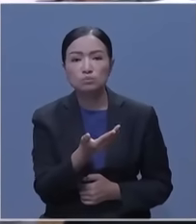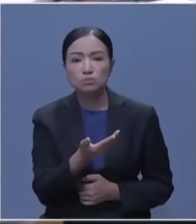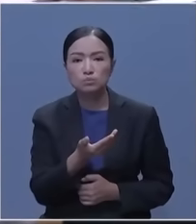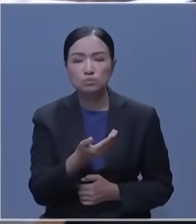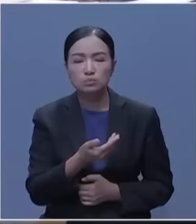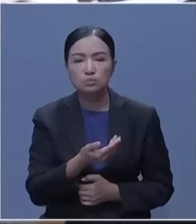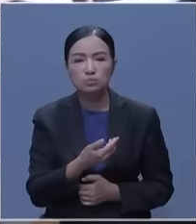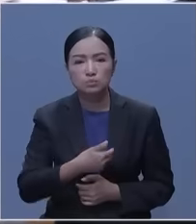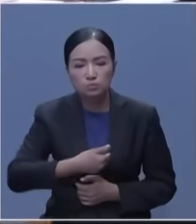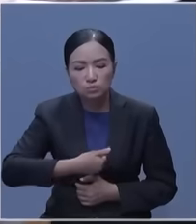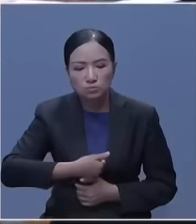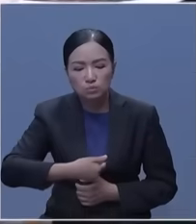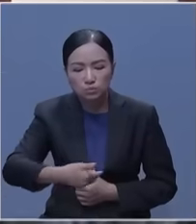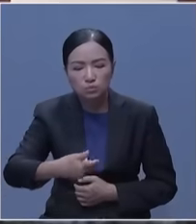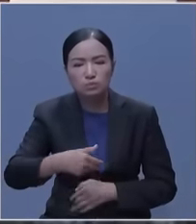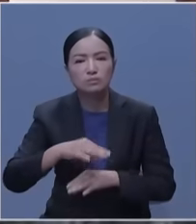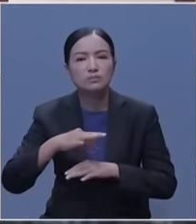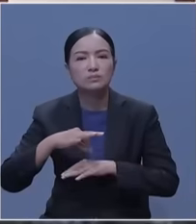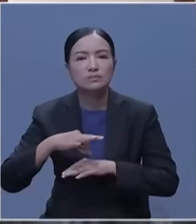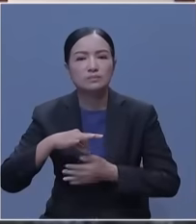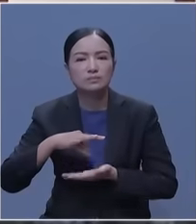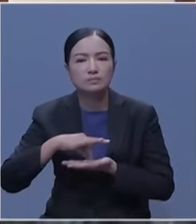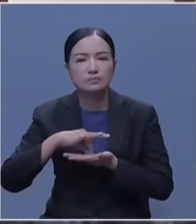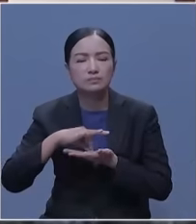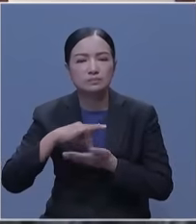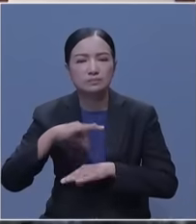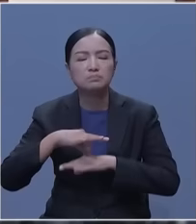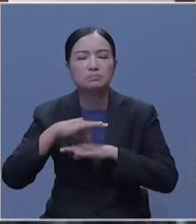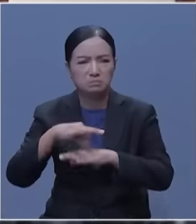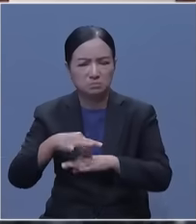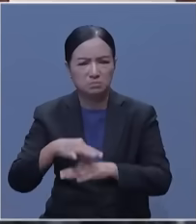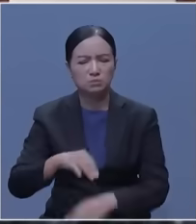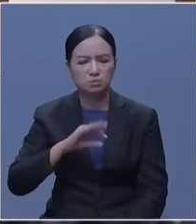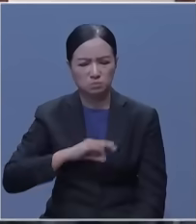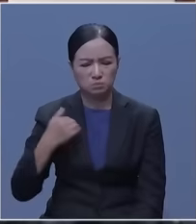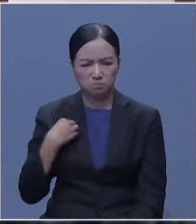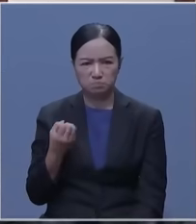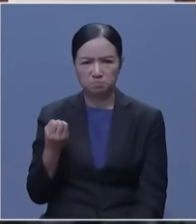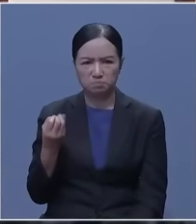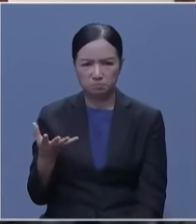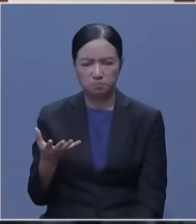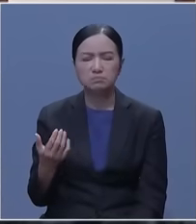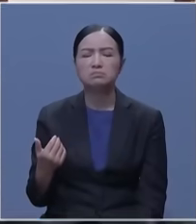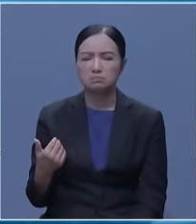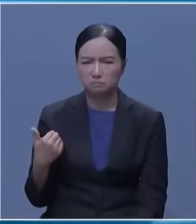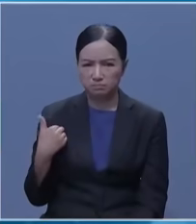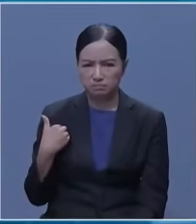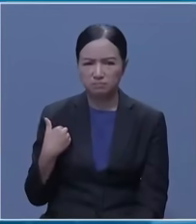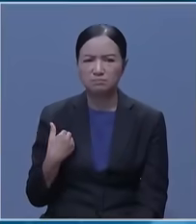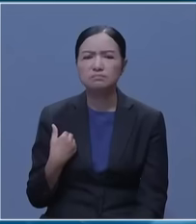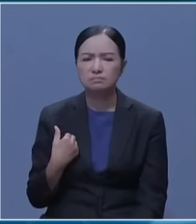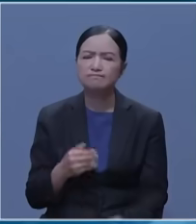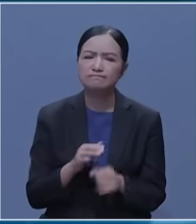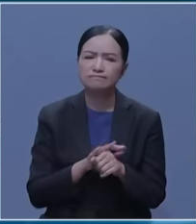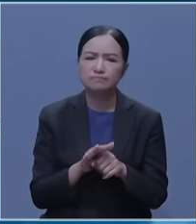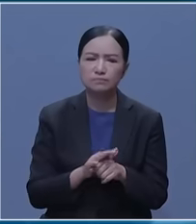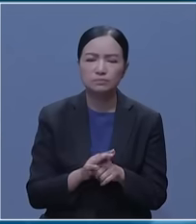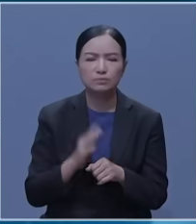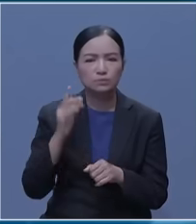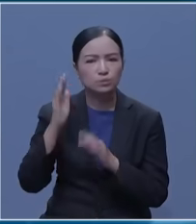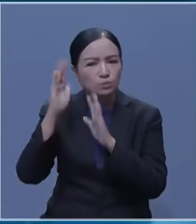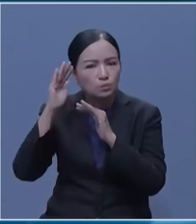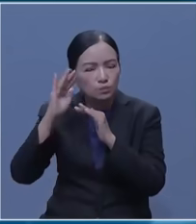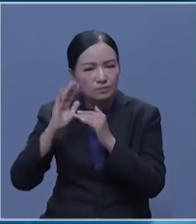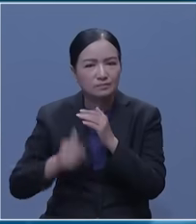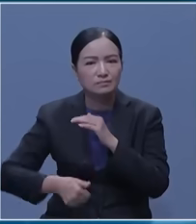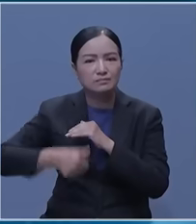ไปอะคะ นั่นน่ะสิเพราะรู้สึกว่ามันเยอะเหลือเกินแต่ก็มีไม่น้อยที่ได้สมหวังแต่ก็เป็นผู้กำกับใหม่ซึ่งเ